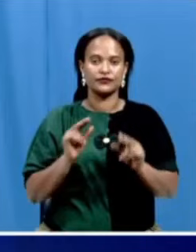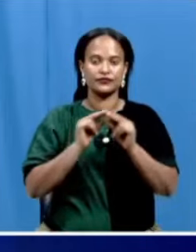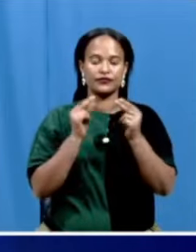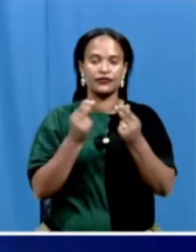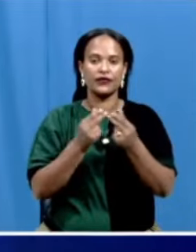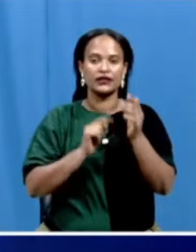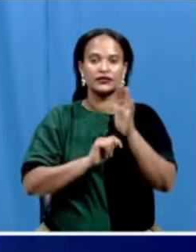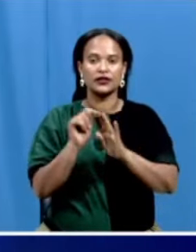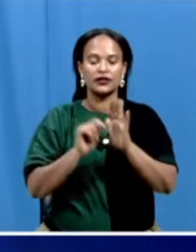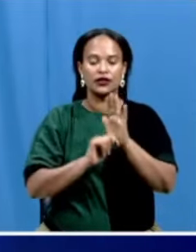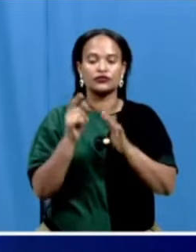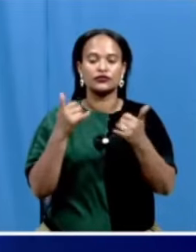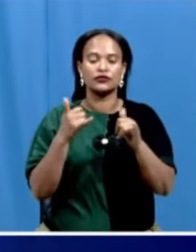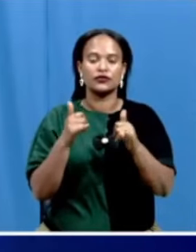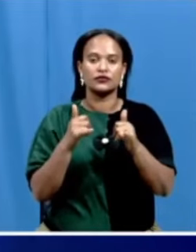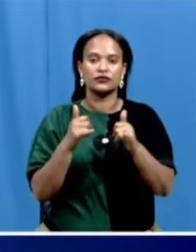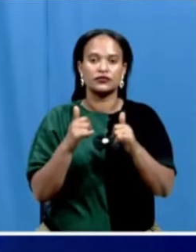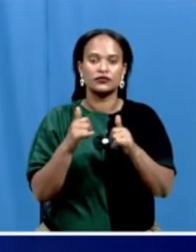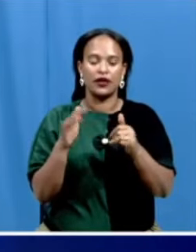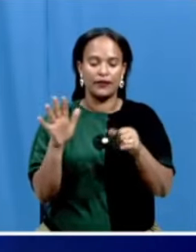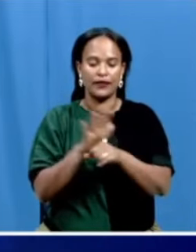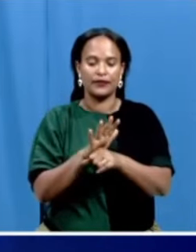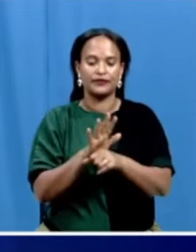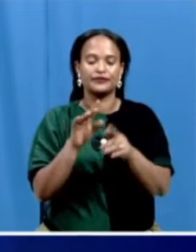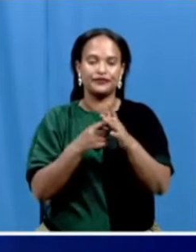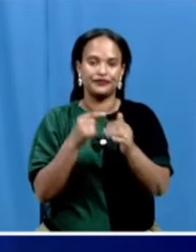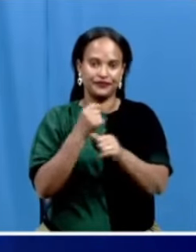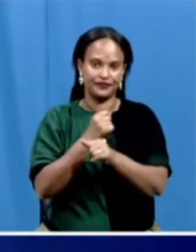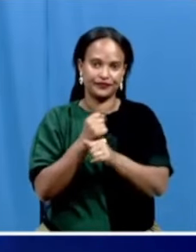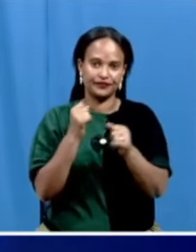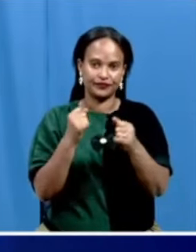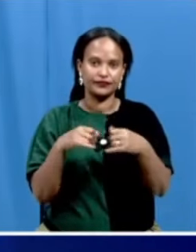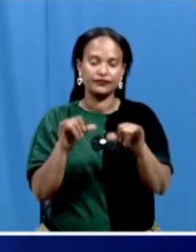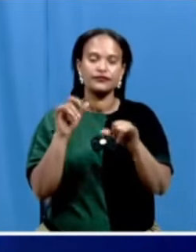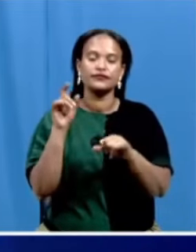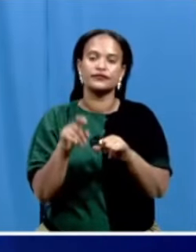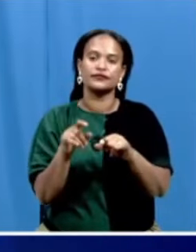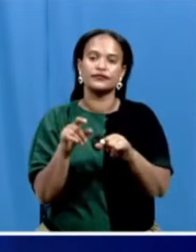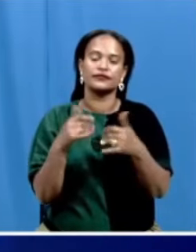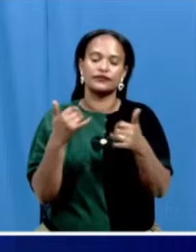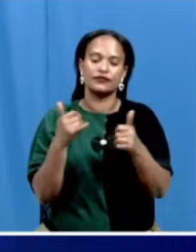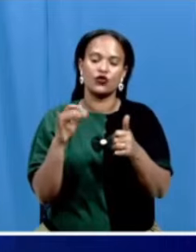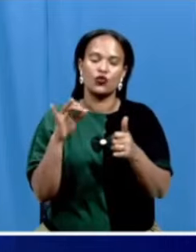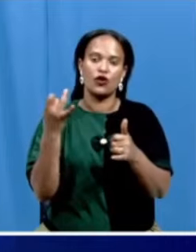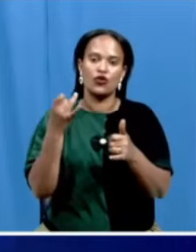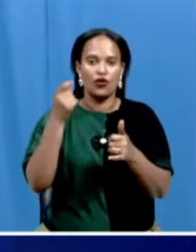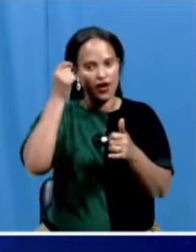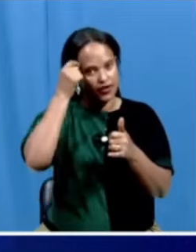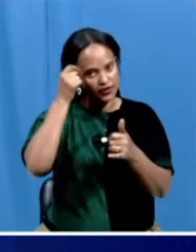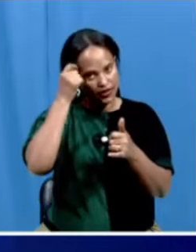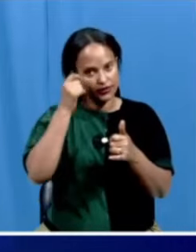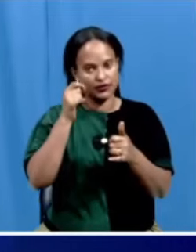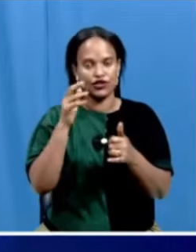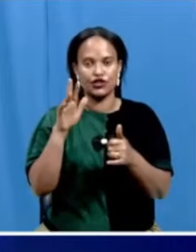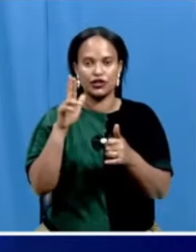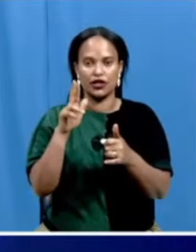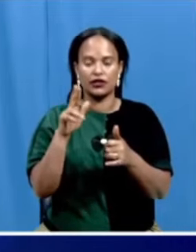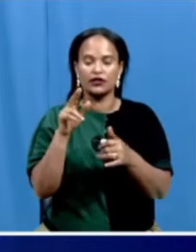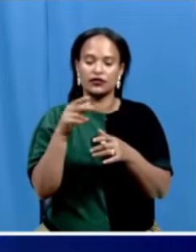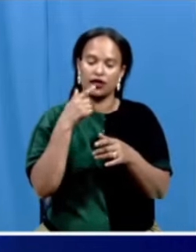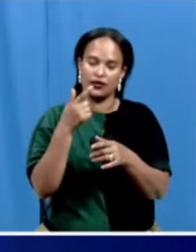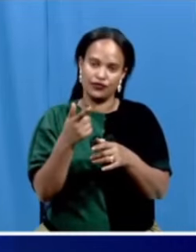ጋንታታት ትግራይ ተጋሩ ተፃወቲ ኣብ ምብቓዕ ዝጀመርኦ ስራሕ ተጠናኺሩ ክቕፅል ከም ዝግባእ ተፃወቲ ወልዋሎ ዩኒቨርስቲ ዓዲግራትን ስሑል ሽረን